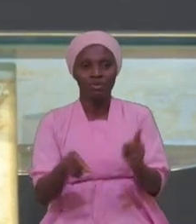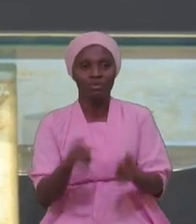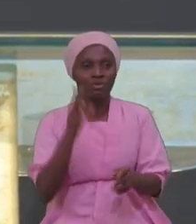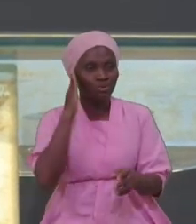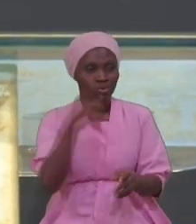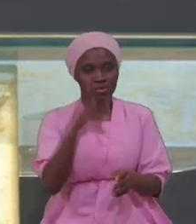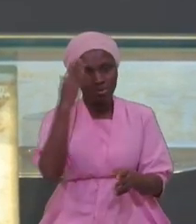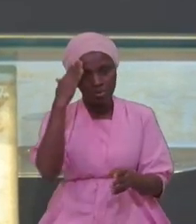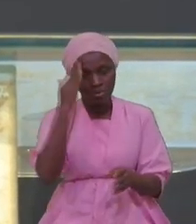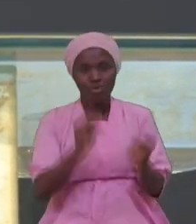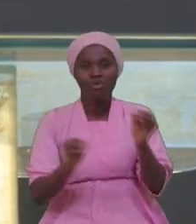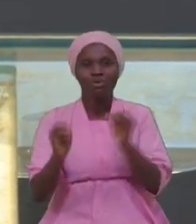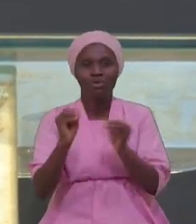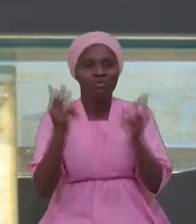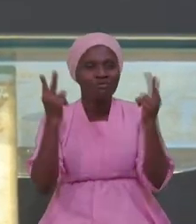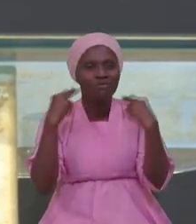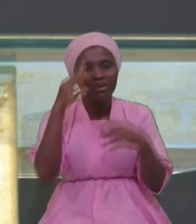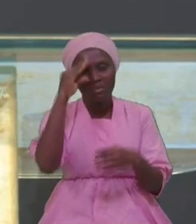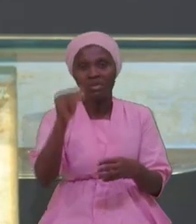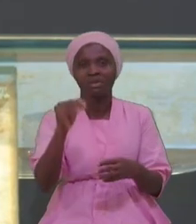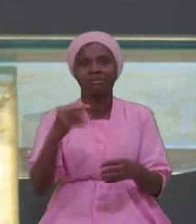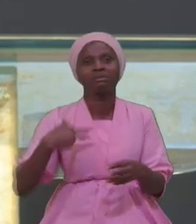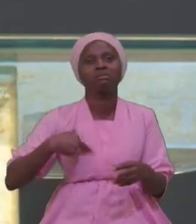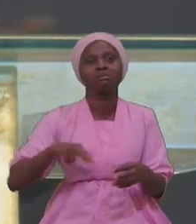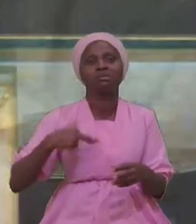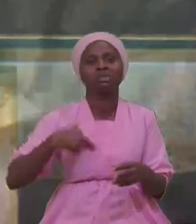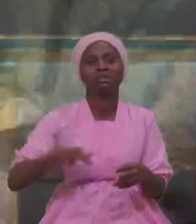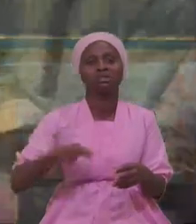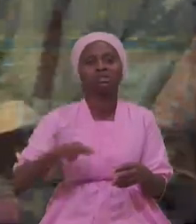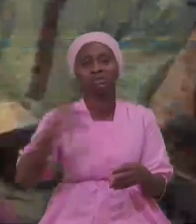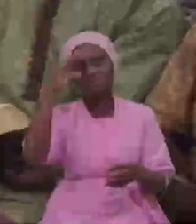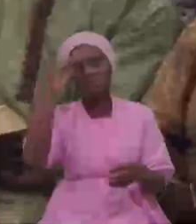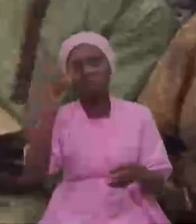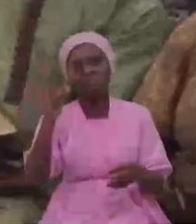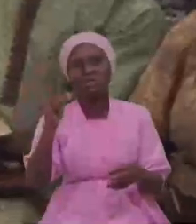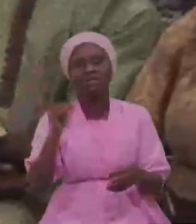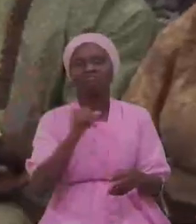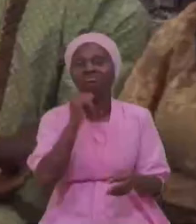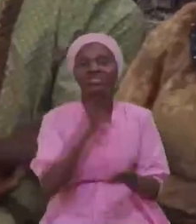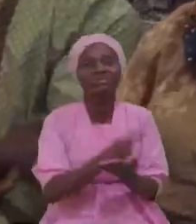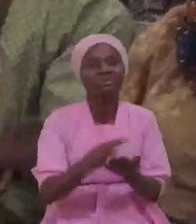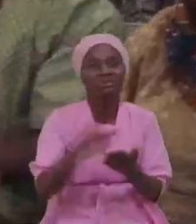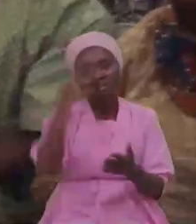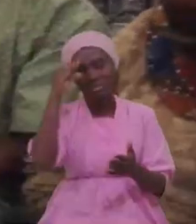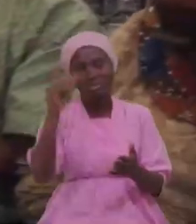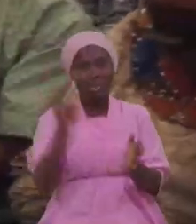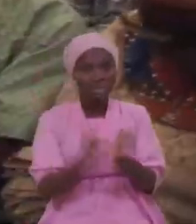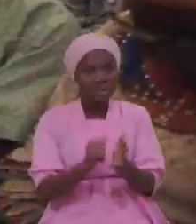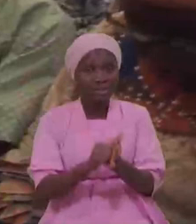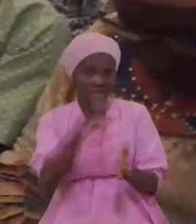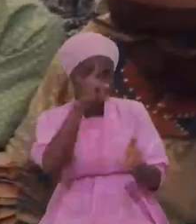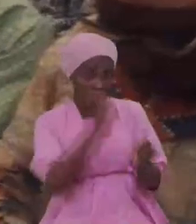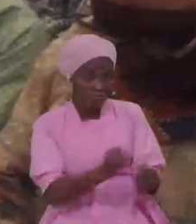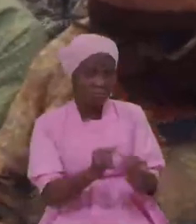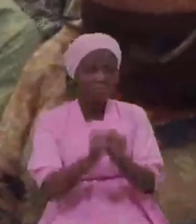l'homme charnel, l'homme religieux mais injuste, ô homme vain, que la foi sans les œuvres